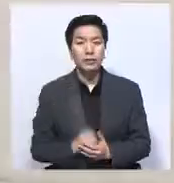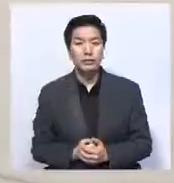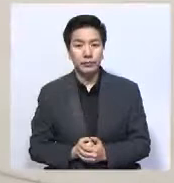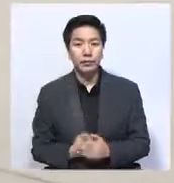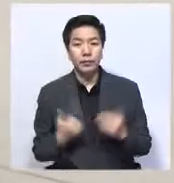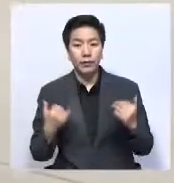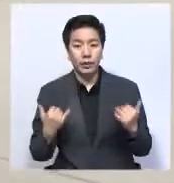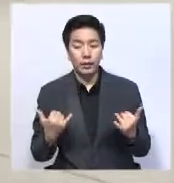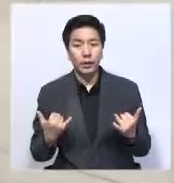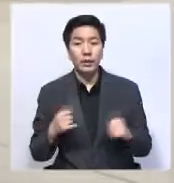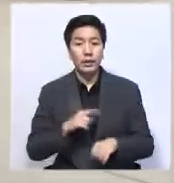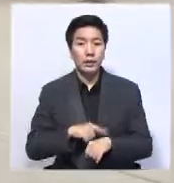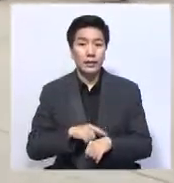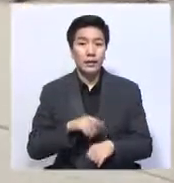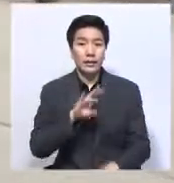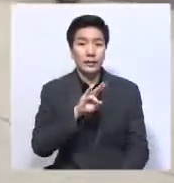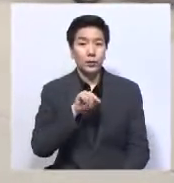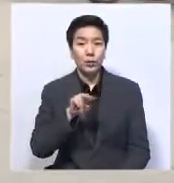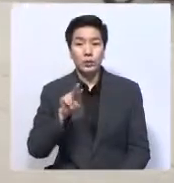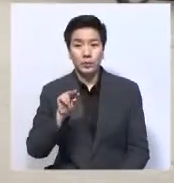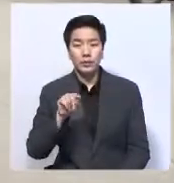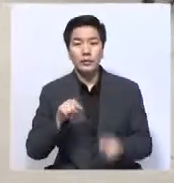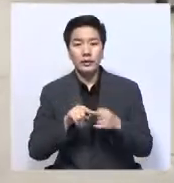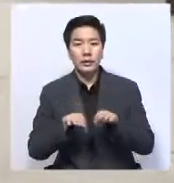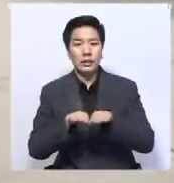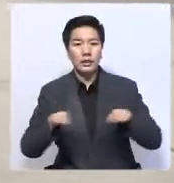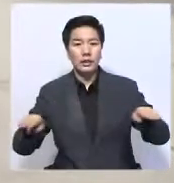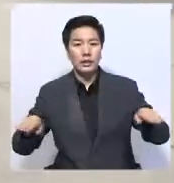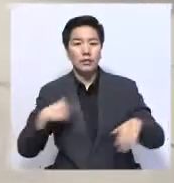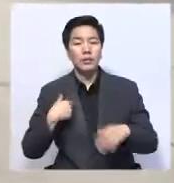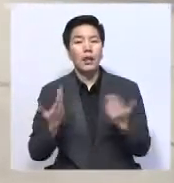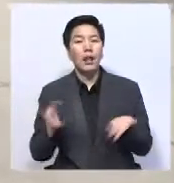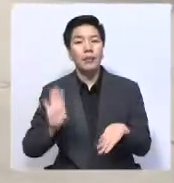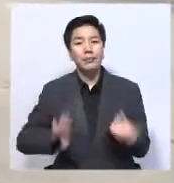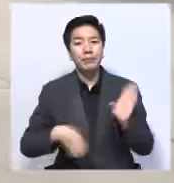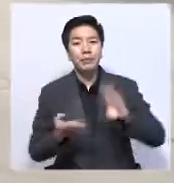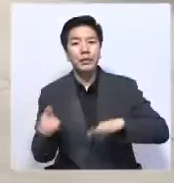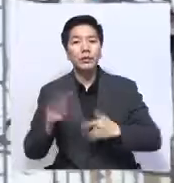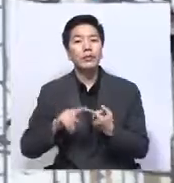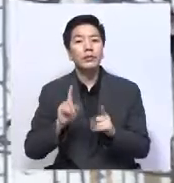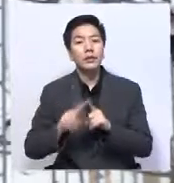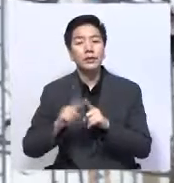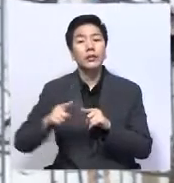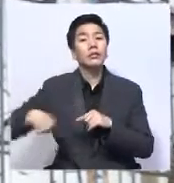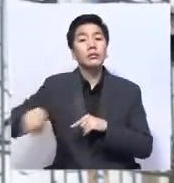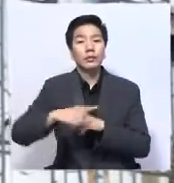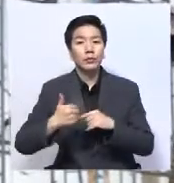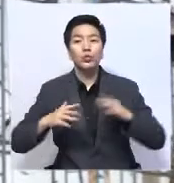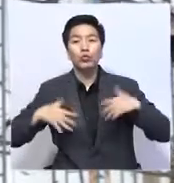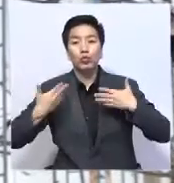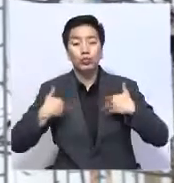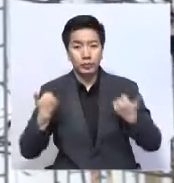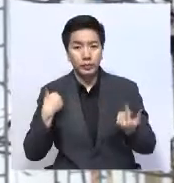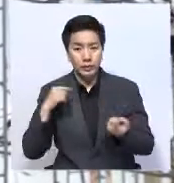และสำหรับวันนี้นะครับ19นาฬิกา30นาทีบนเวทีใหญ่นะครับก็จะมีรำวงย้อนยุคด้วยนะครับก็ให้ทุกคนได้มาร่วมส